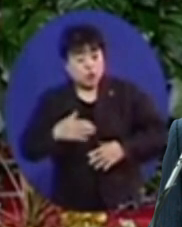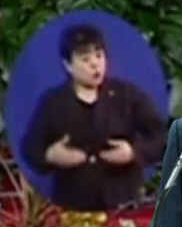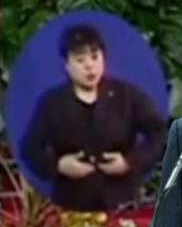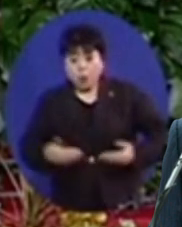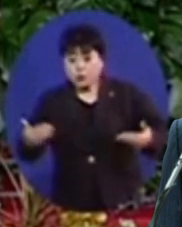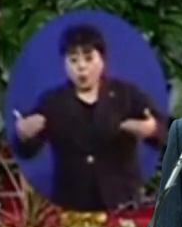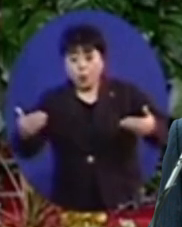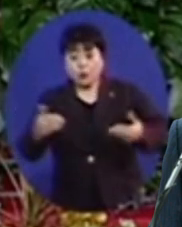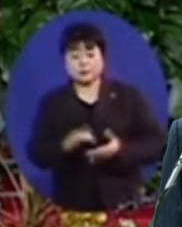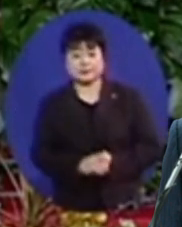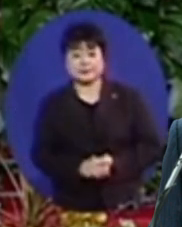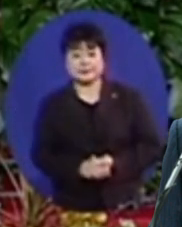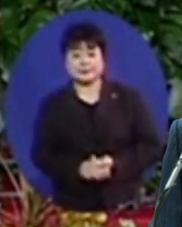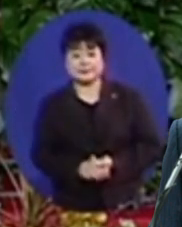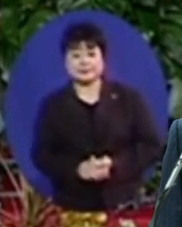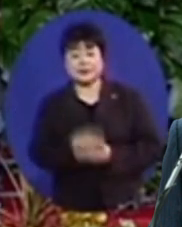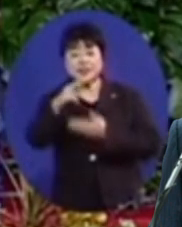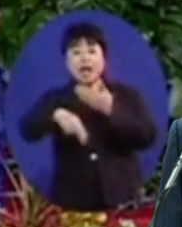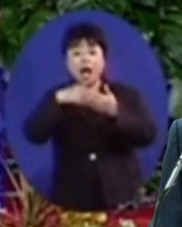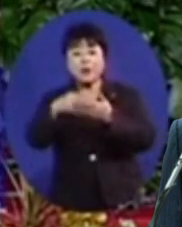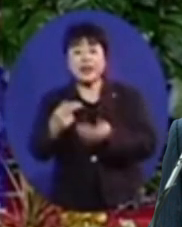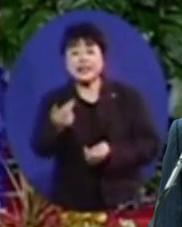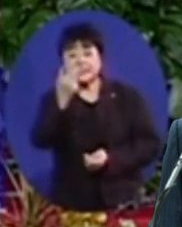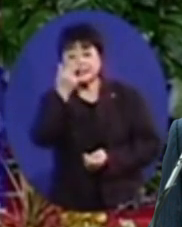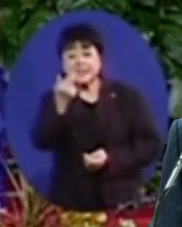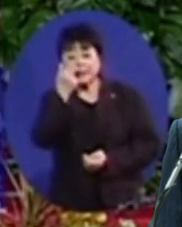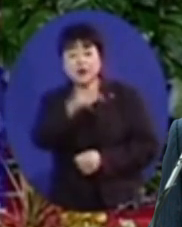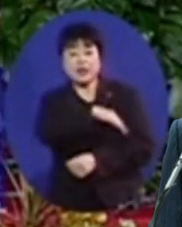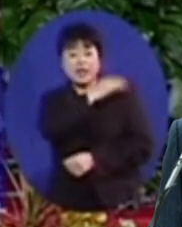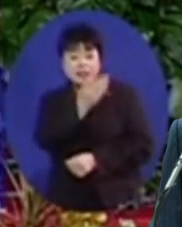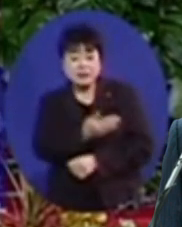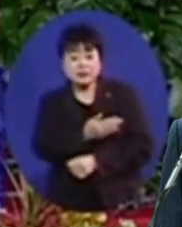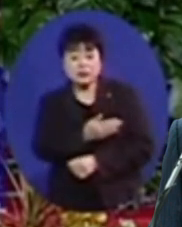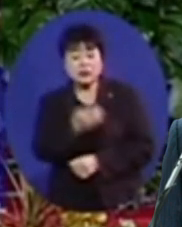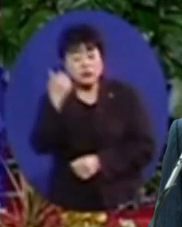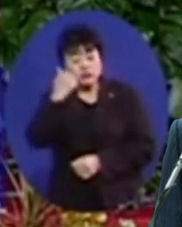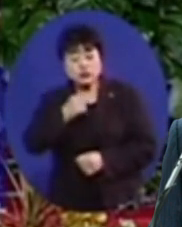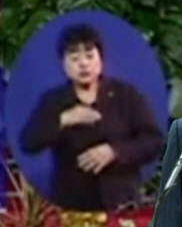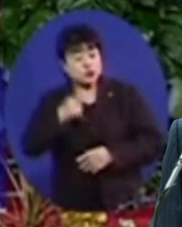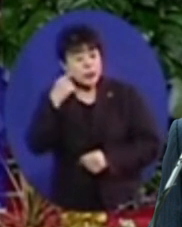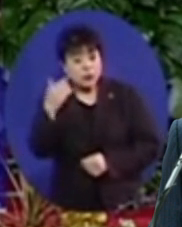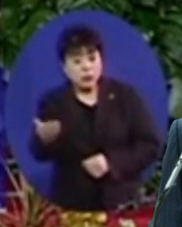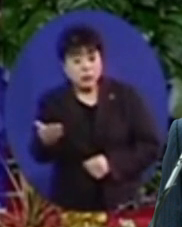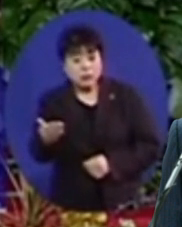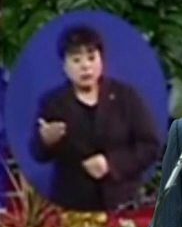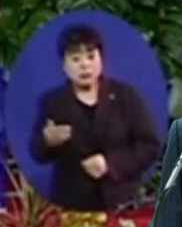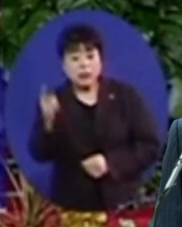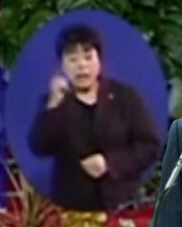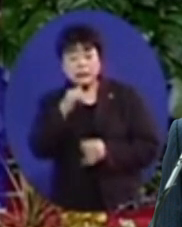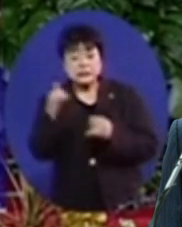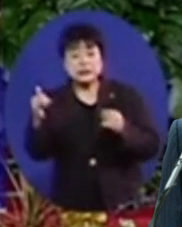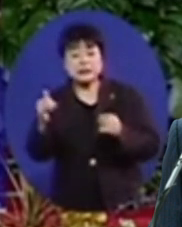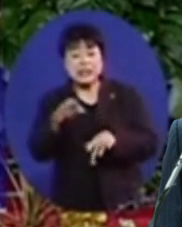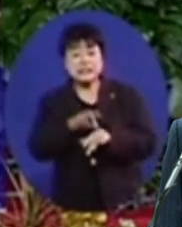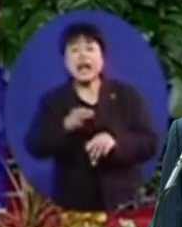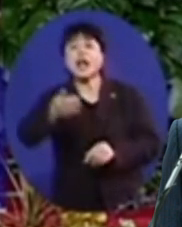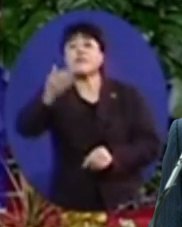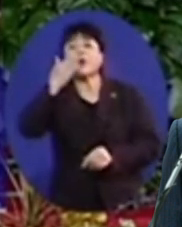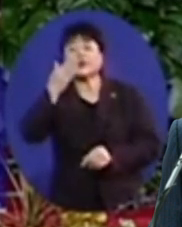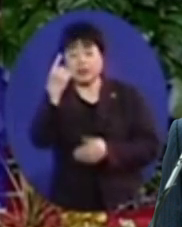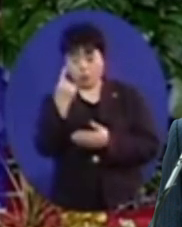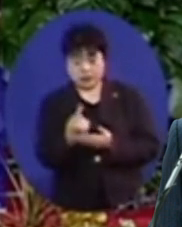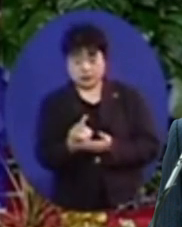없습니다. 야훼는 내 생명의 능력이시니 내가 누구를 무서워하리요. 악인들이 내 살을 먹으려고 내게로